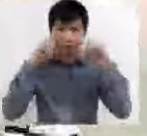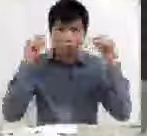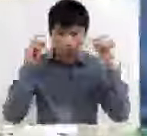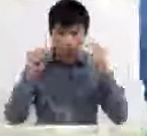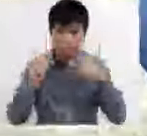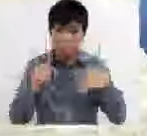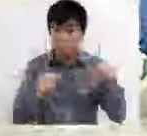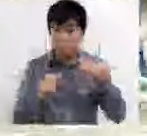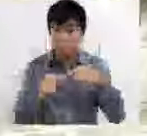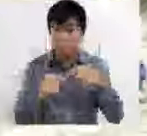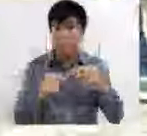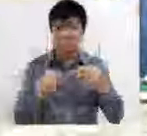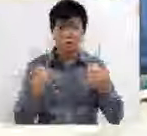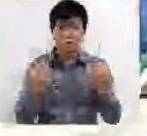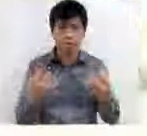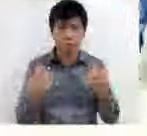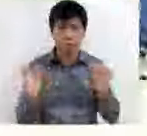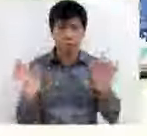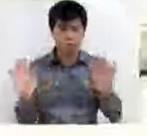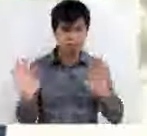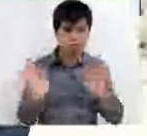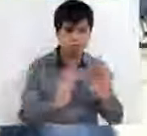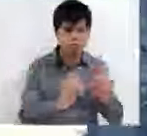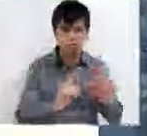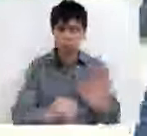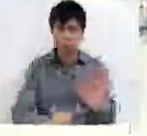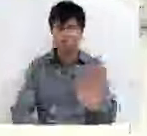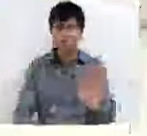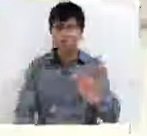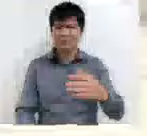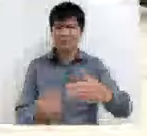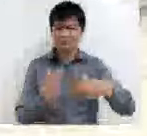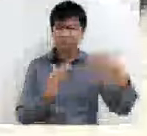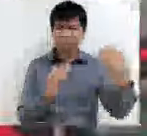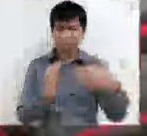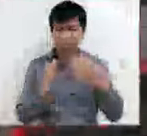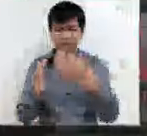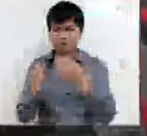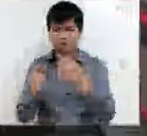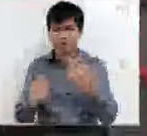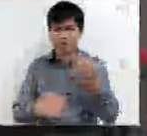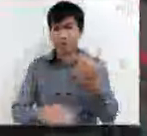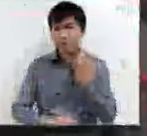lugar. Huwag na rin daw lumabas yung mga may sintomas para di na makahawa.